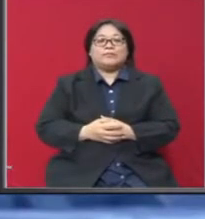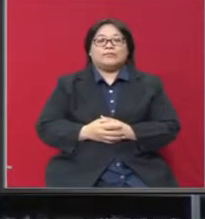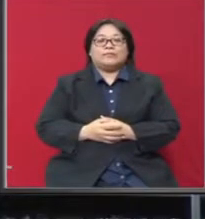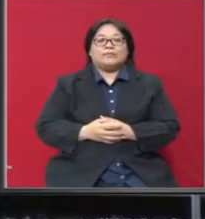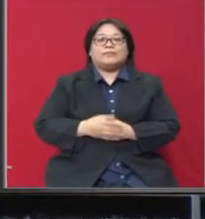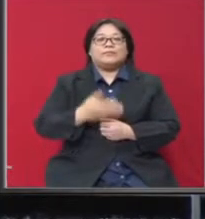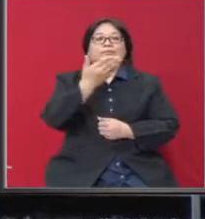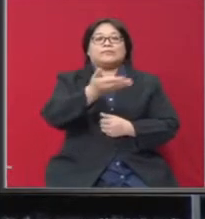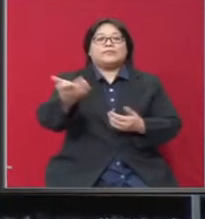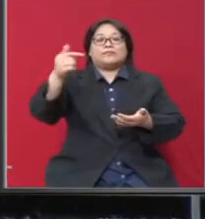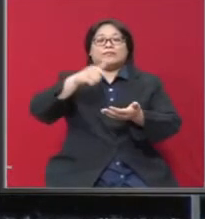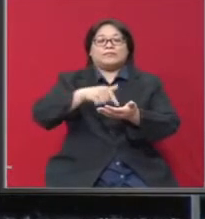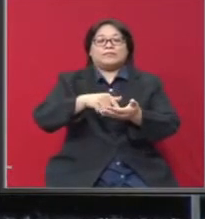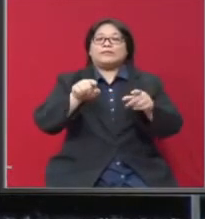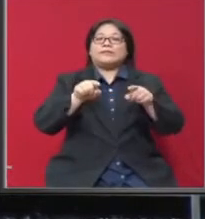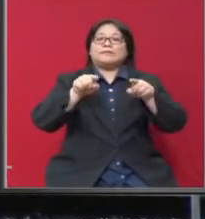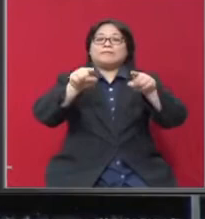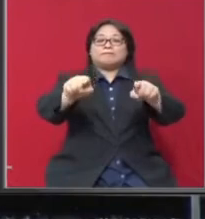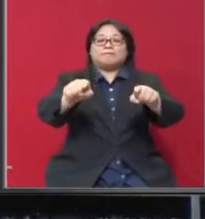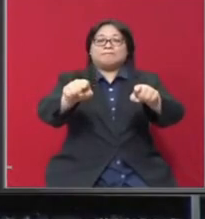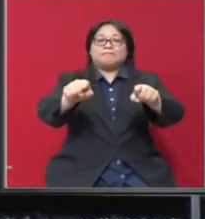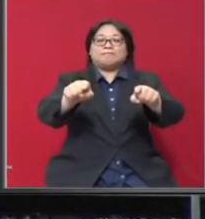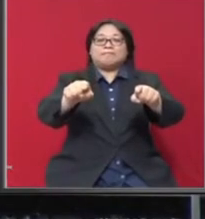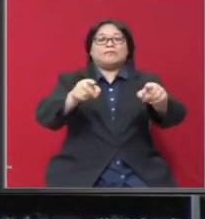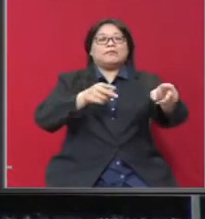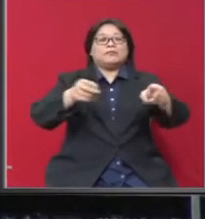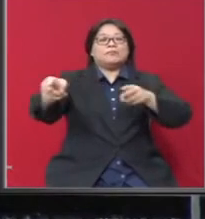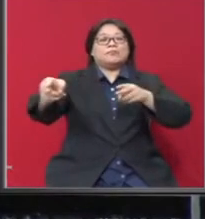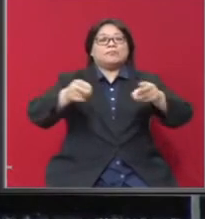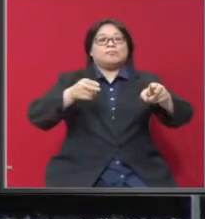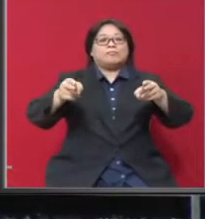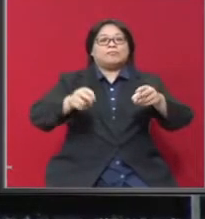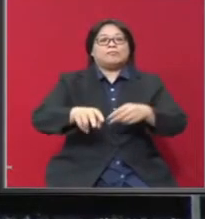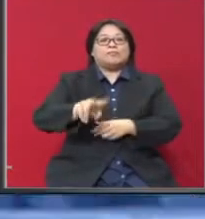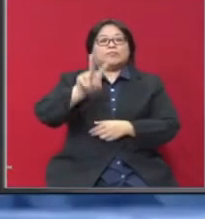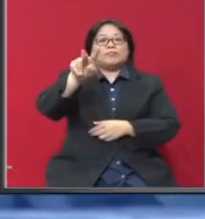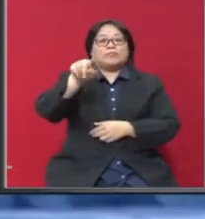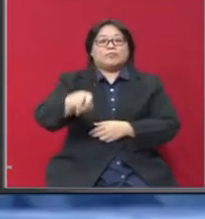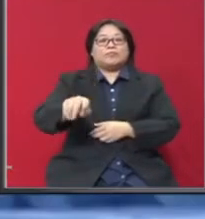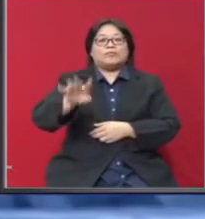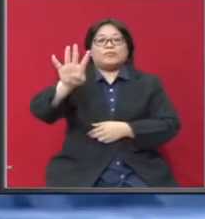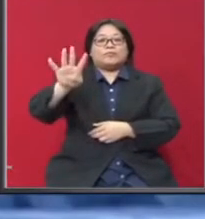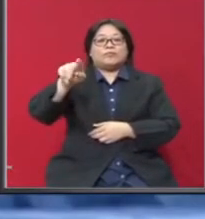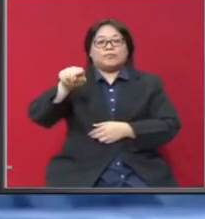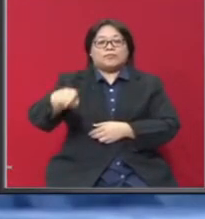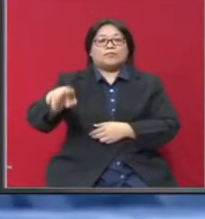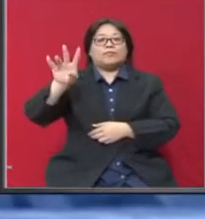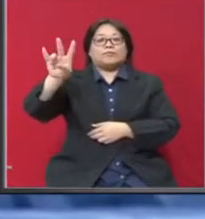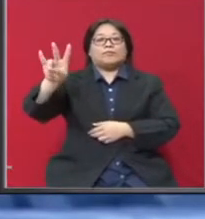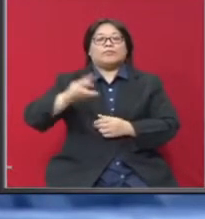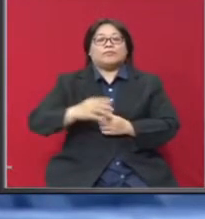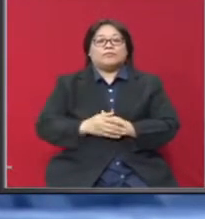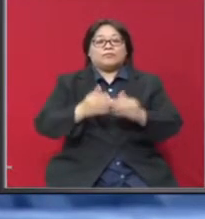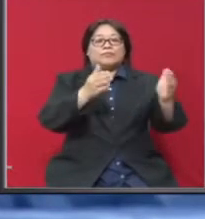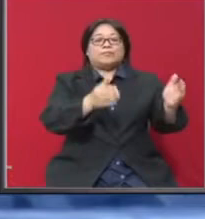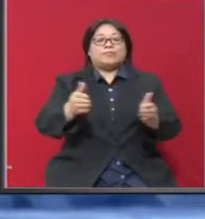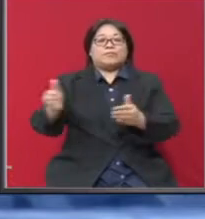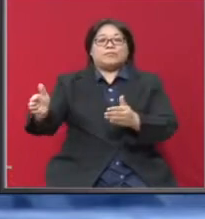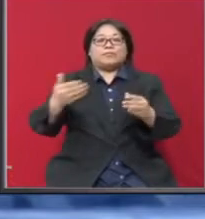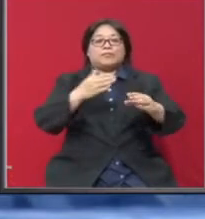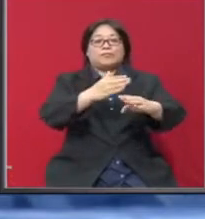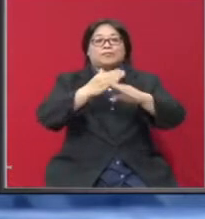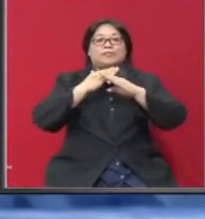pukau ini adalah selaras dengan inisiatif 24 populer 7 plan